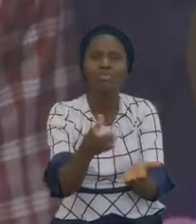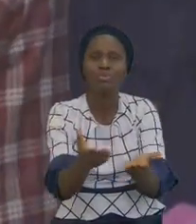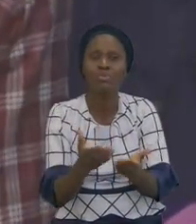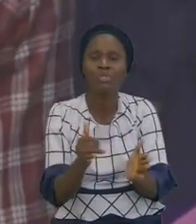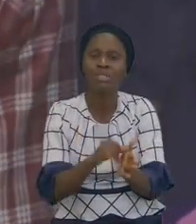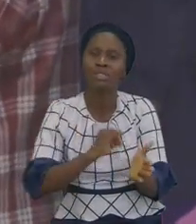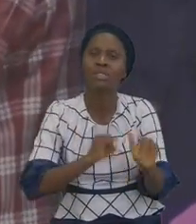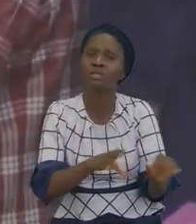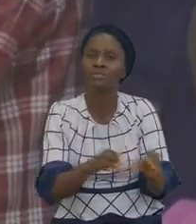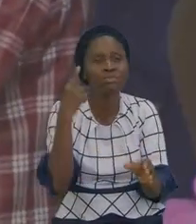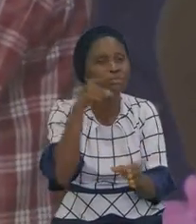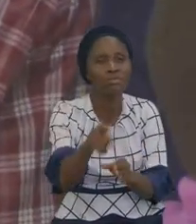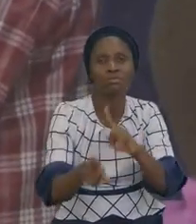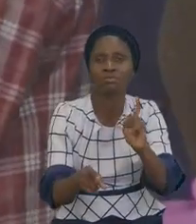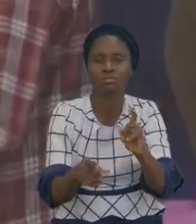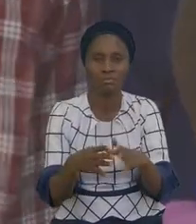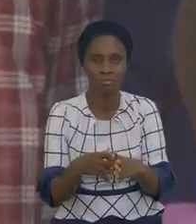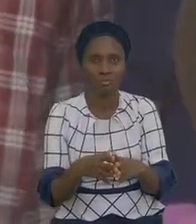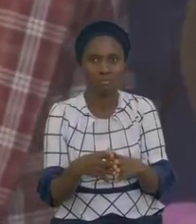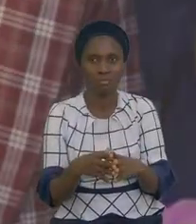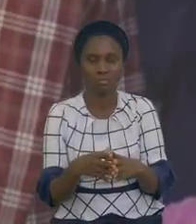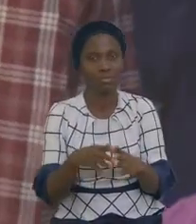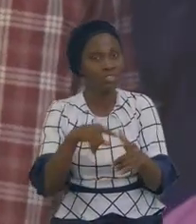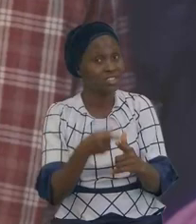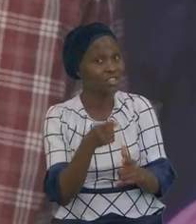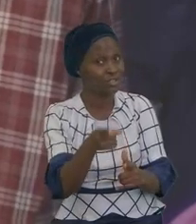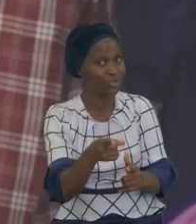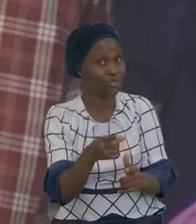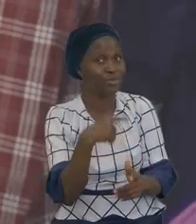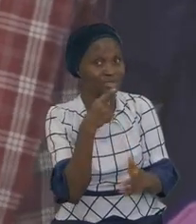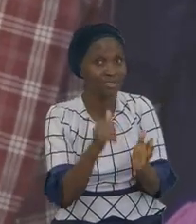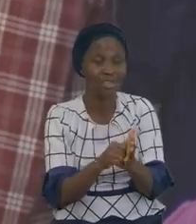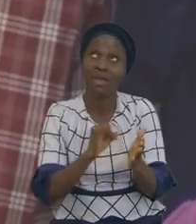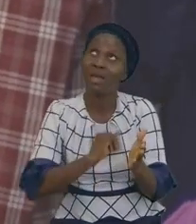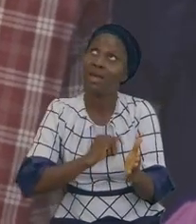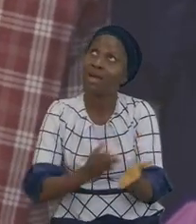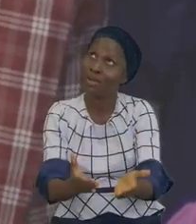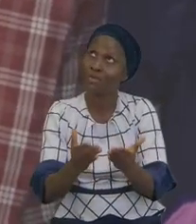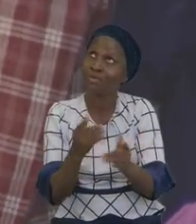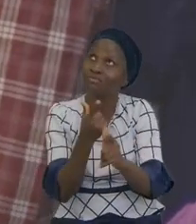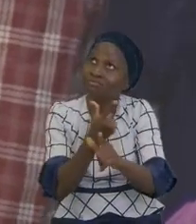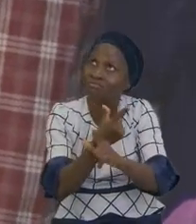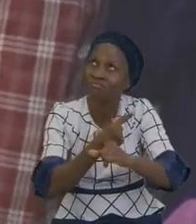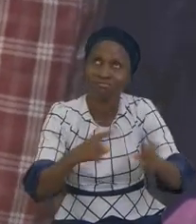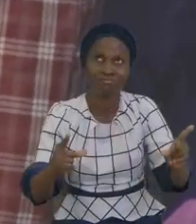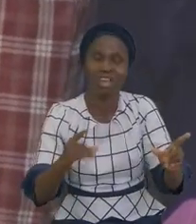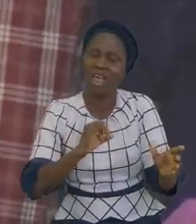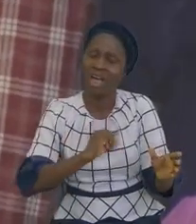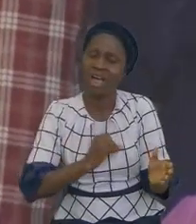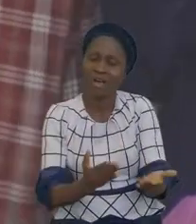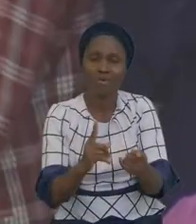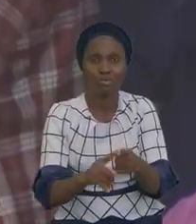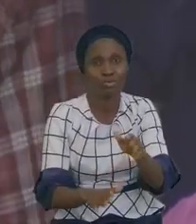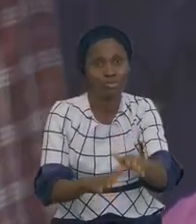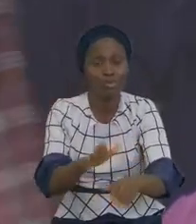Et il dit, oh, je veux la libération. Je veux marcher sur l'autoroute qui